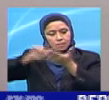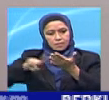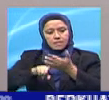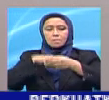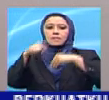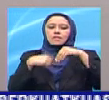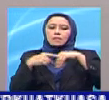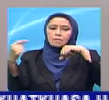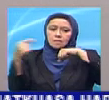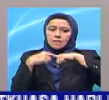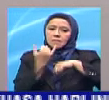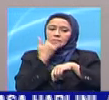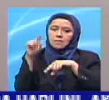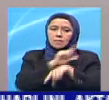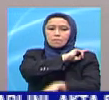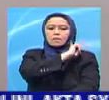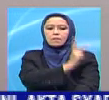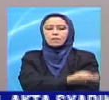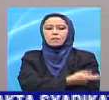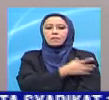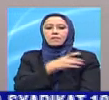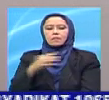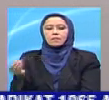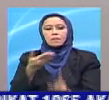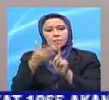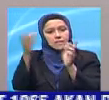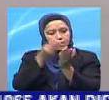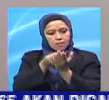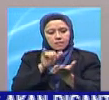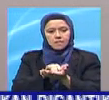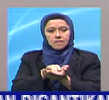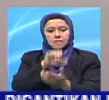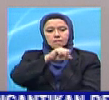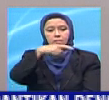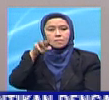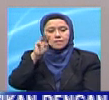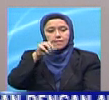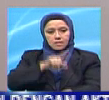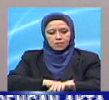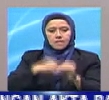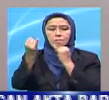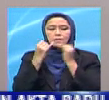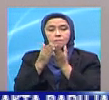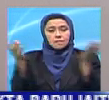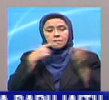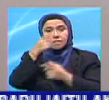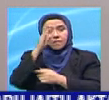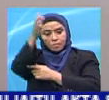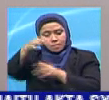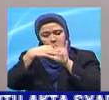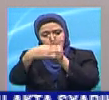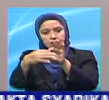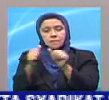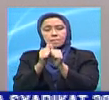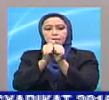penyelewengan dan salahguna kuasa tersebut sprm dalam kenyataan medianya menegaskan akan berkerjasama dengan bahagian audit